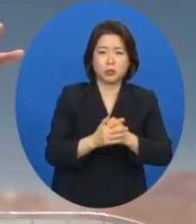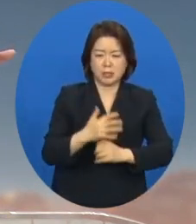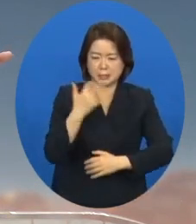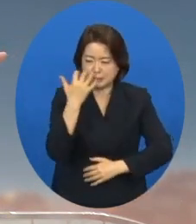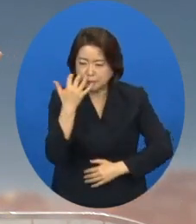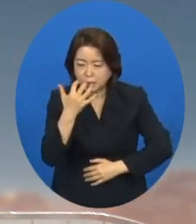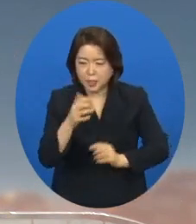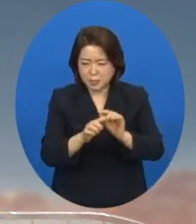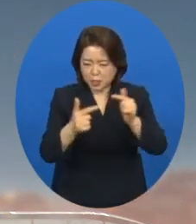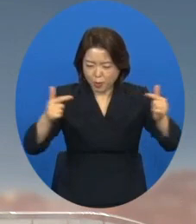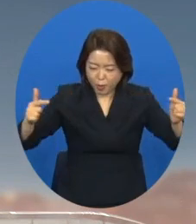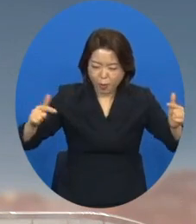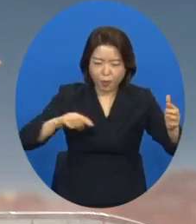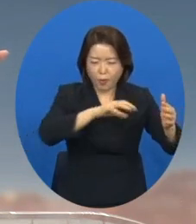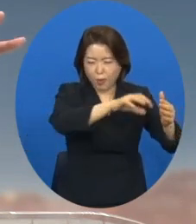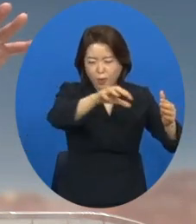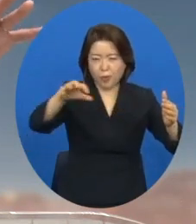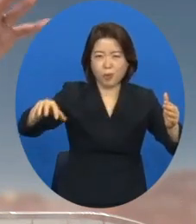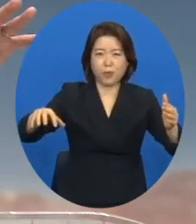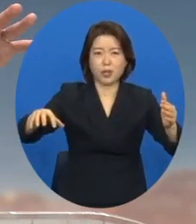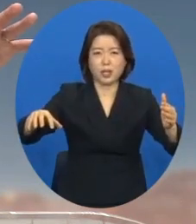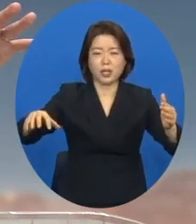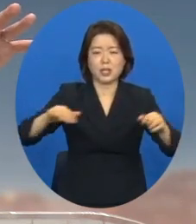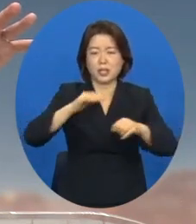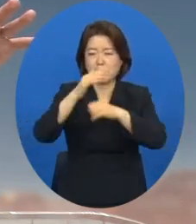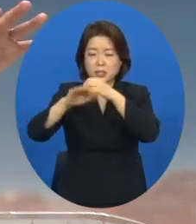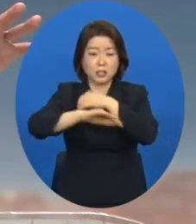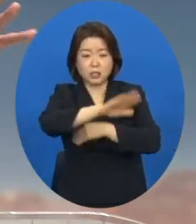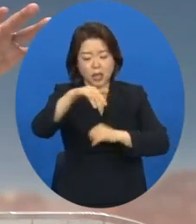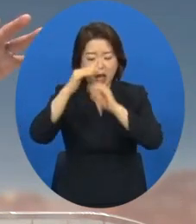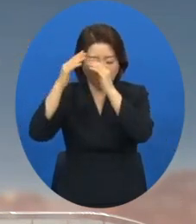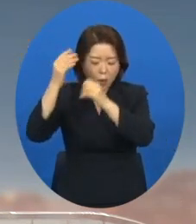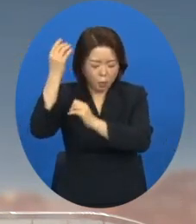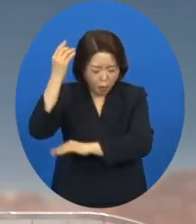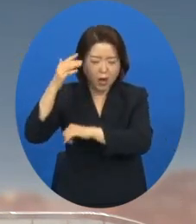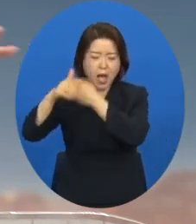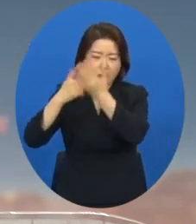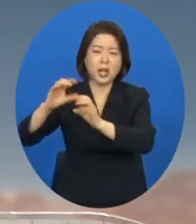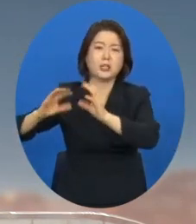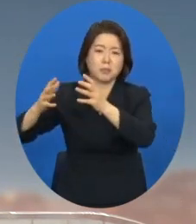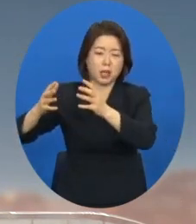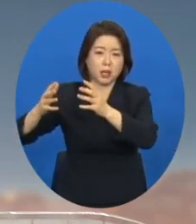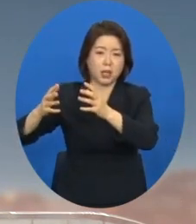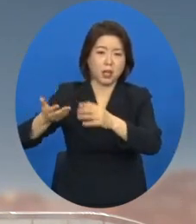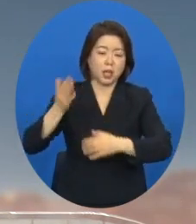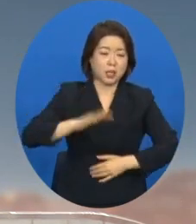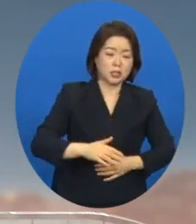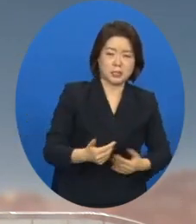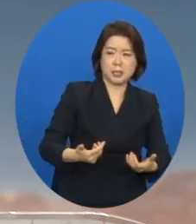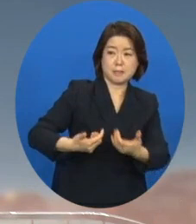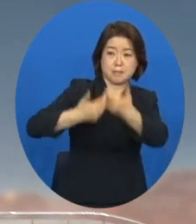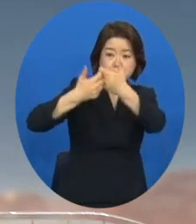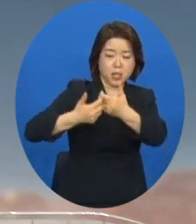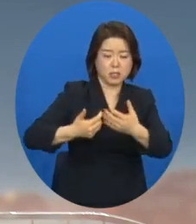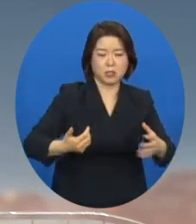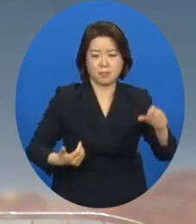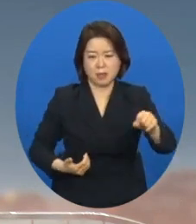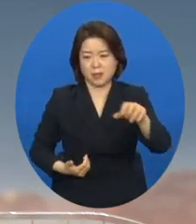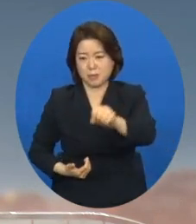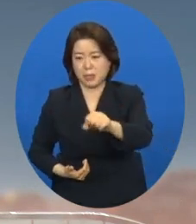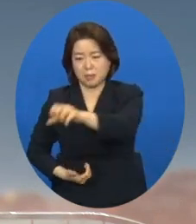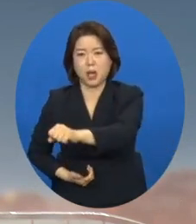온갖 영역에 다 하나님의 나라인데 다른 대적들이 다 그걸 차지하고 있다라니까요. 그래서